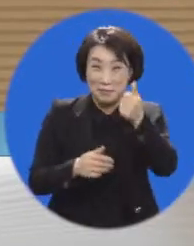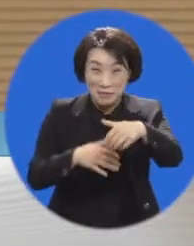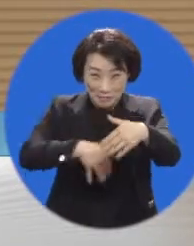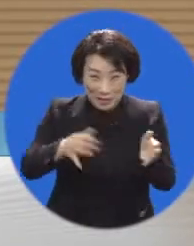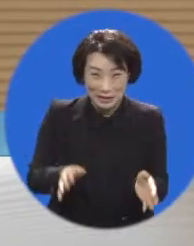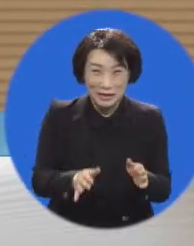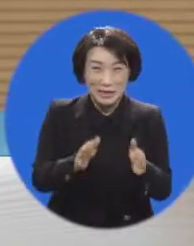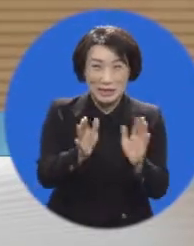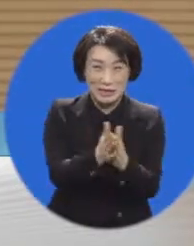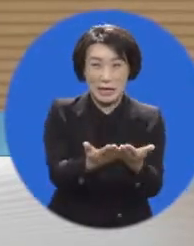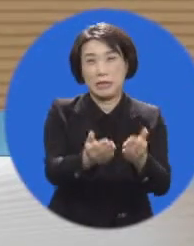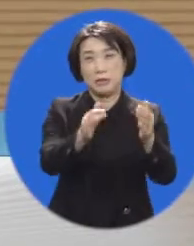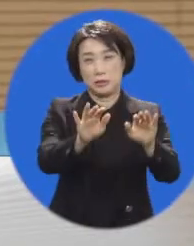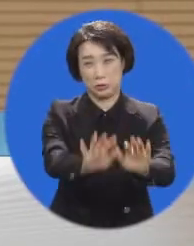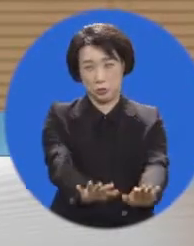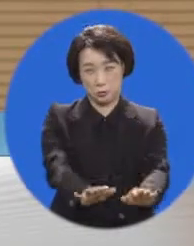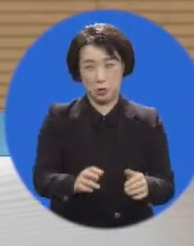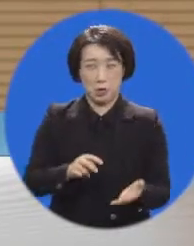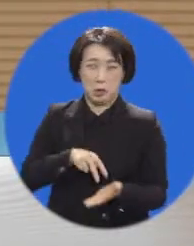그때부터 기도 시작합니다.